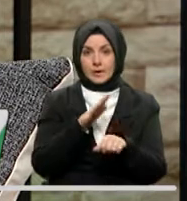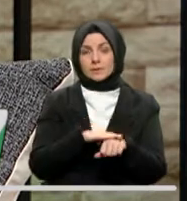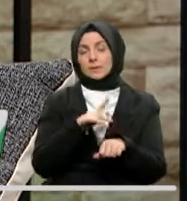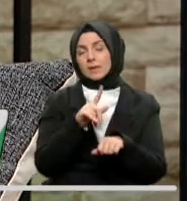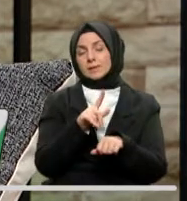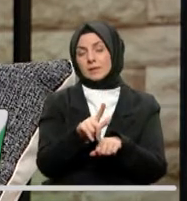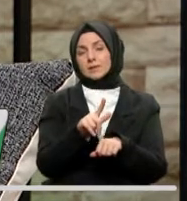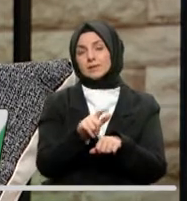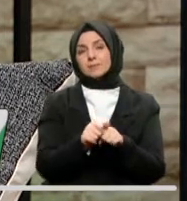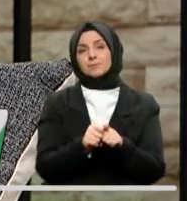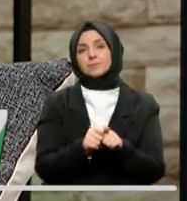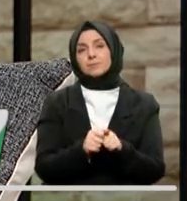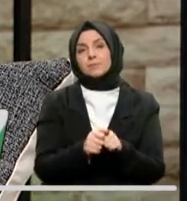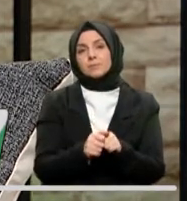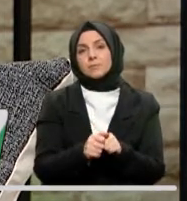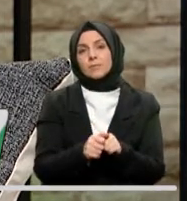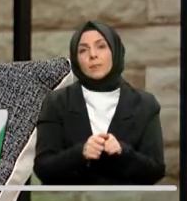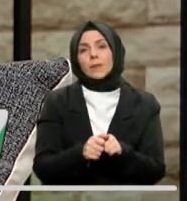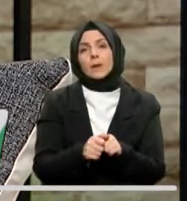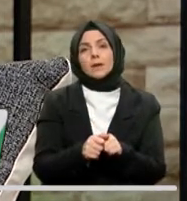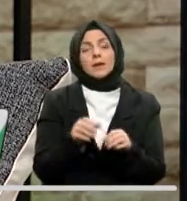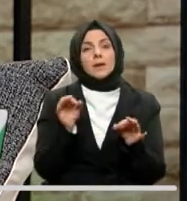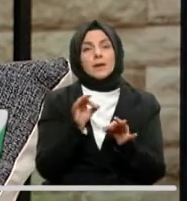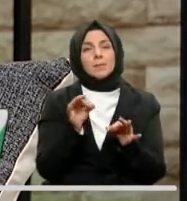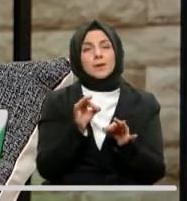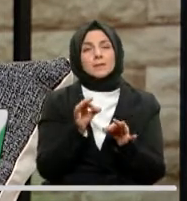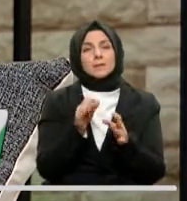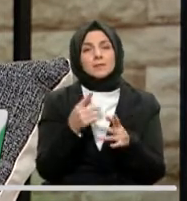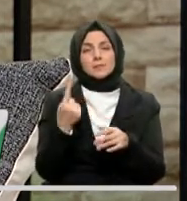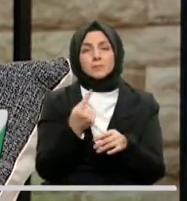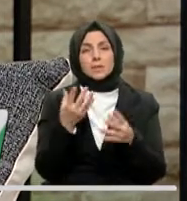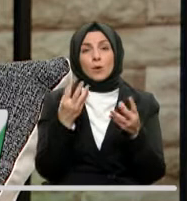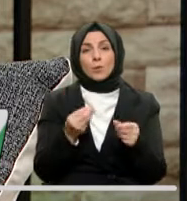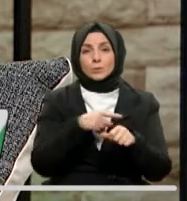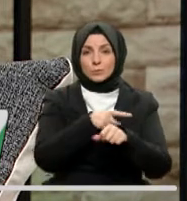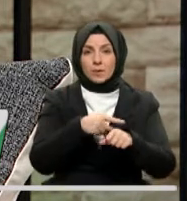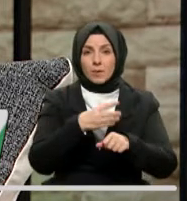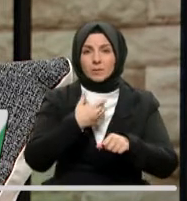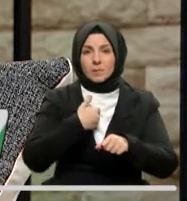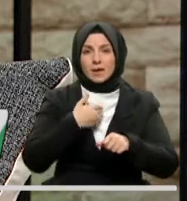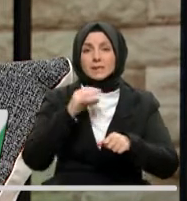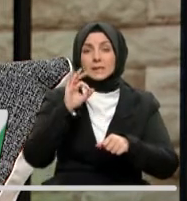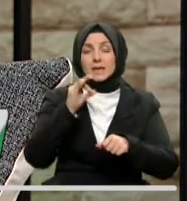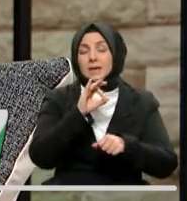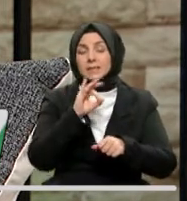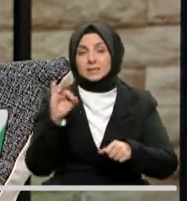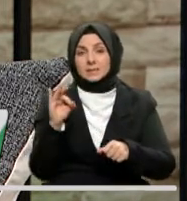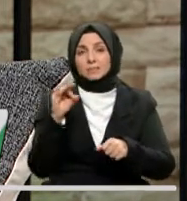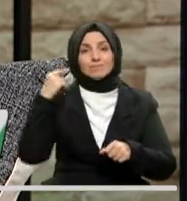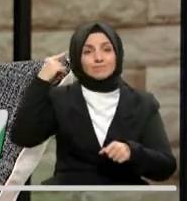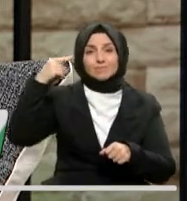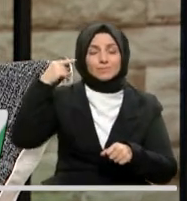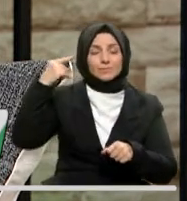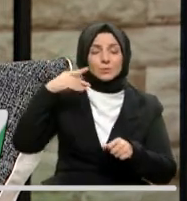ile ilgilenmesi gerekiyordu O yüzden beni ikinci sıraya aldı gibi hemen böyle mantıksal olarak Benim değerimi Nadir sizinle alakalı